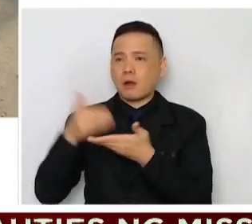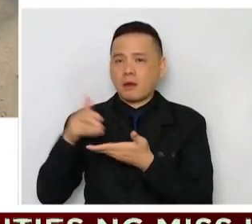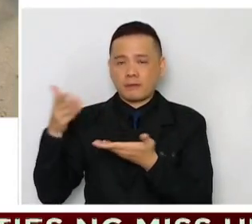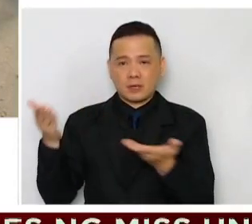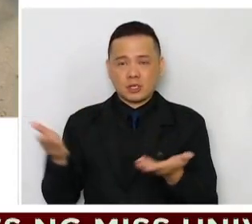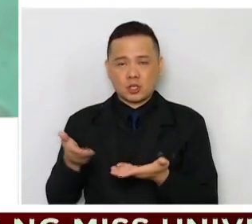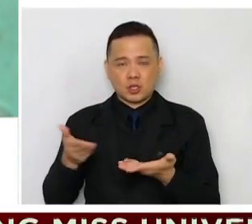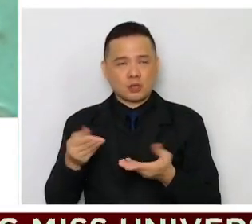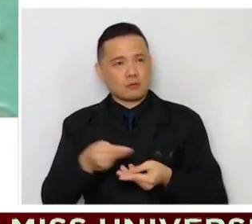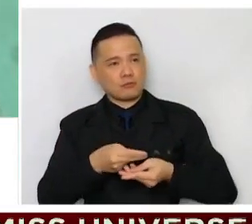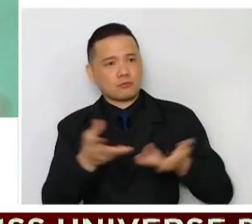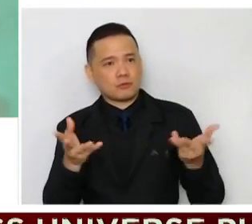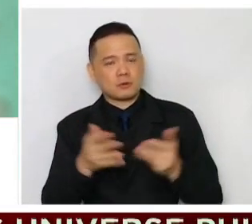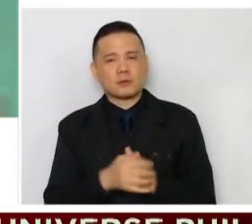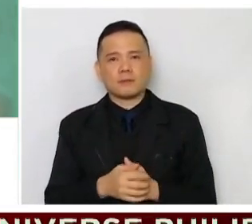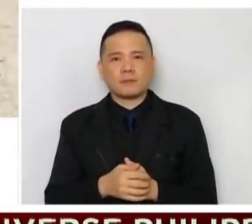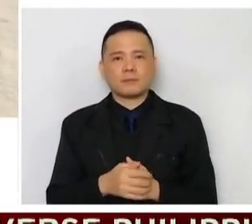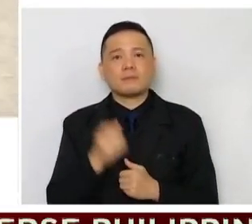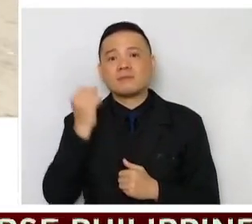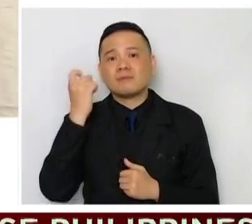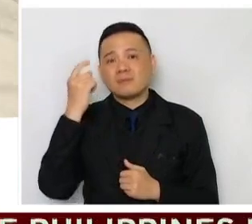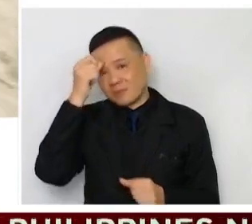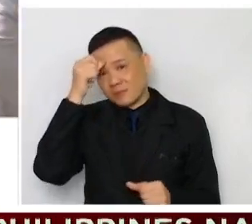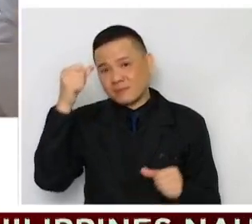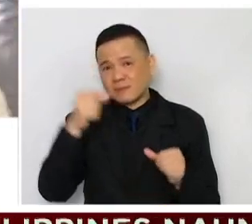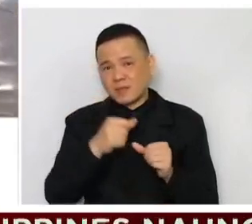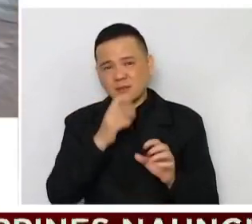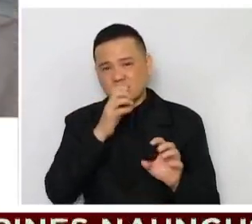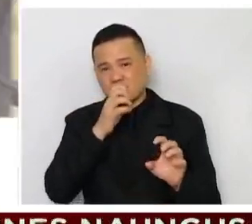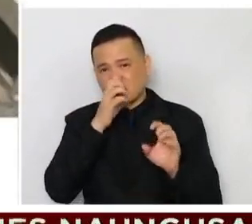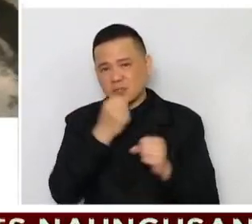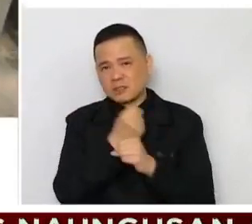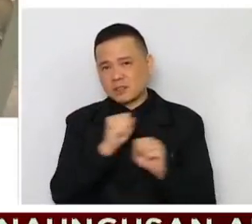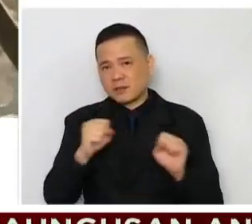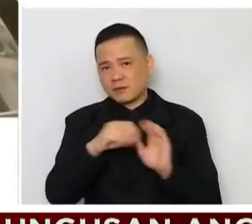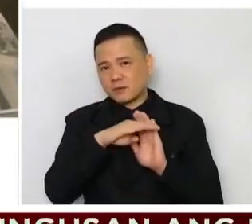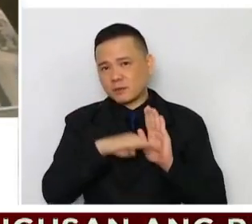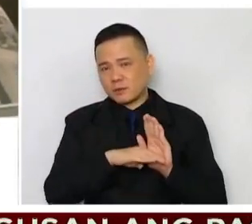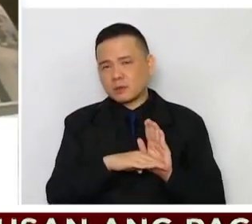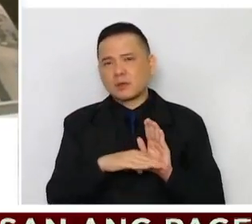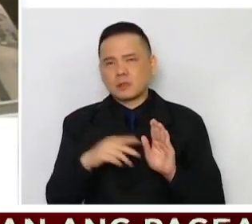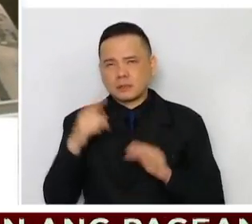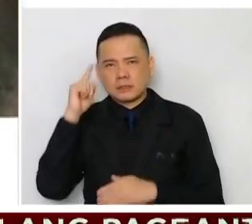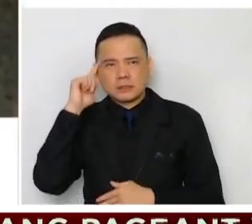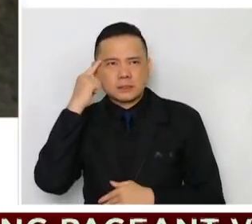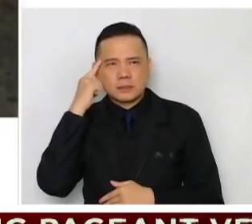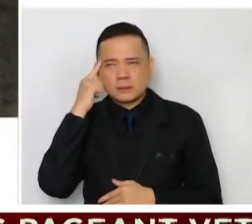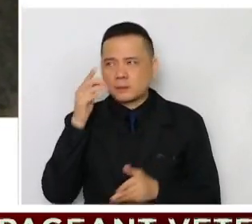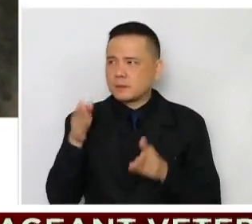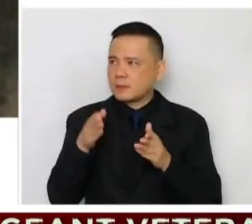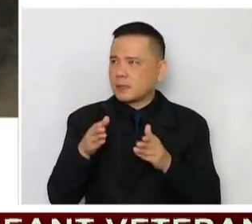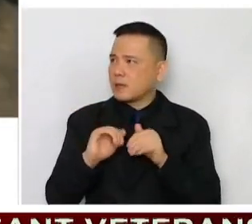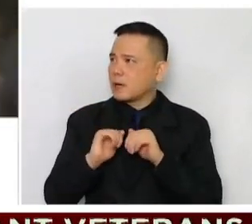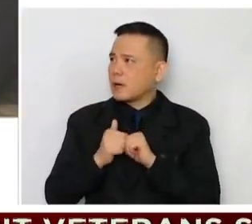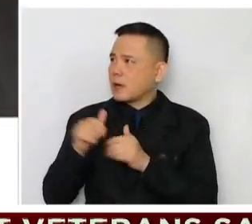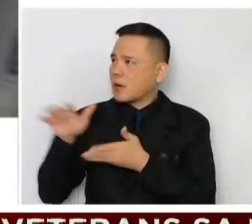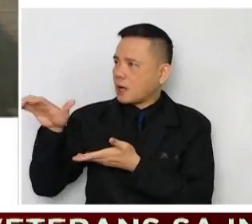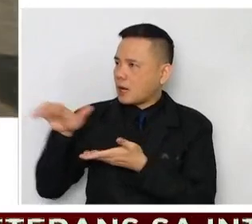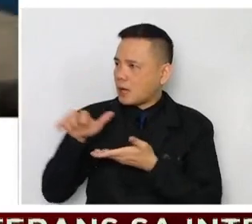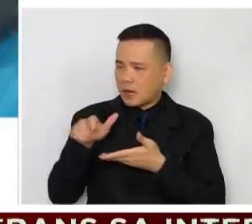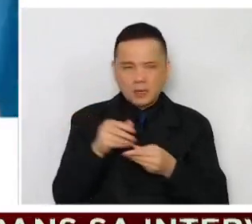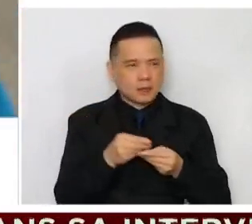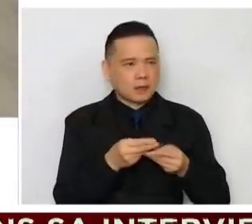Pero dahil sa mahigpit na safety protocols, kinailangang mag-isip ni na Alex ng paraan para patuloy na maihatid ang tulong sa